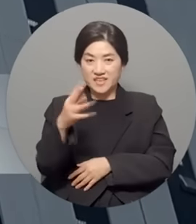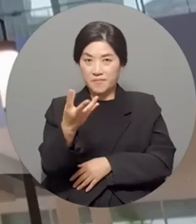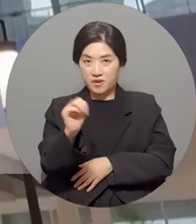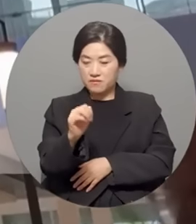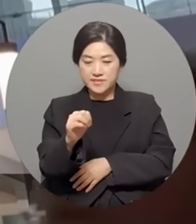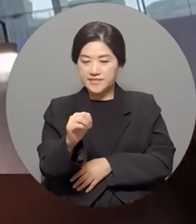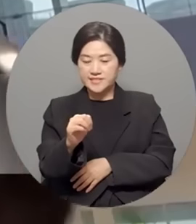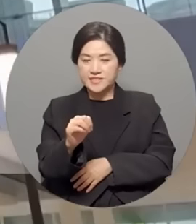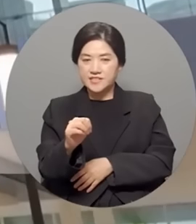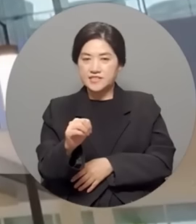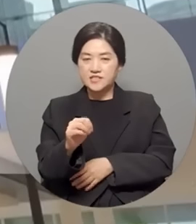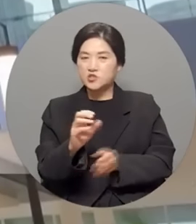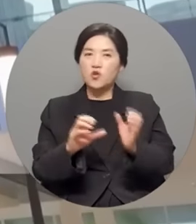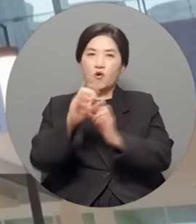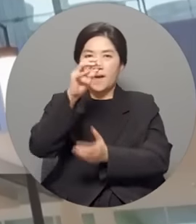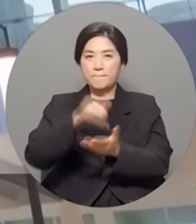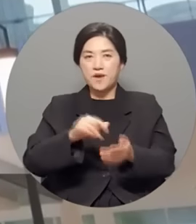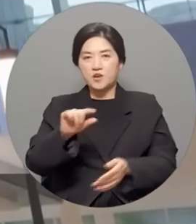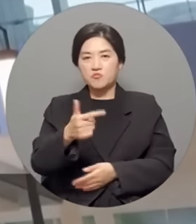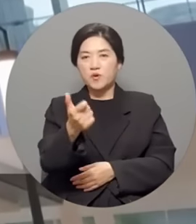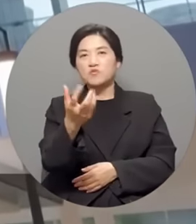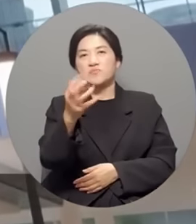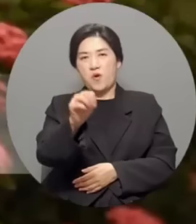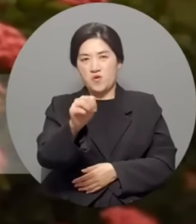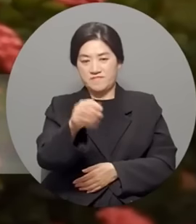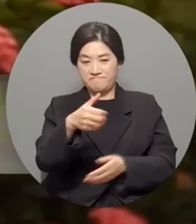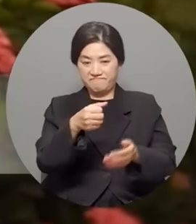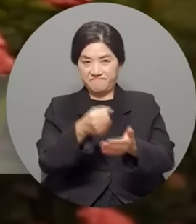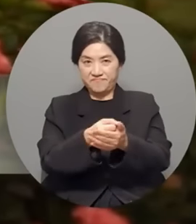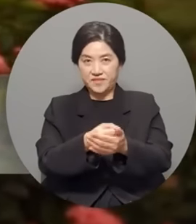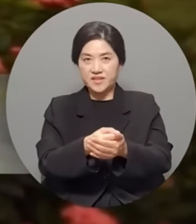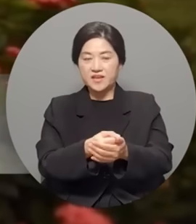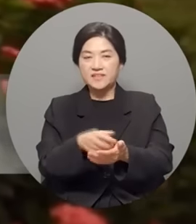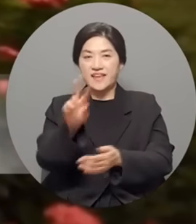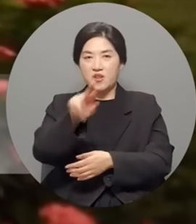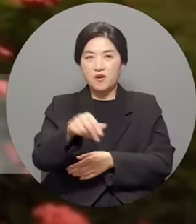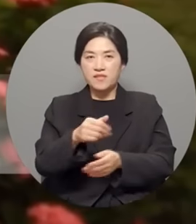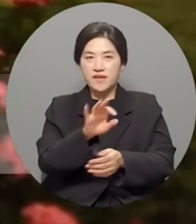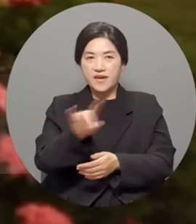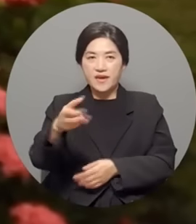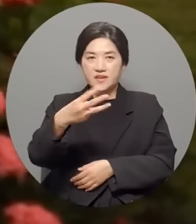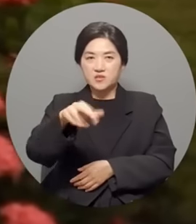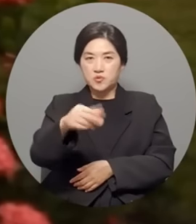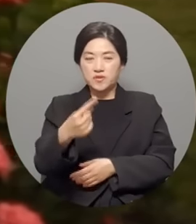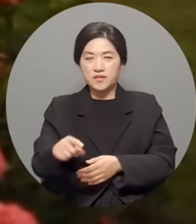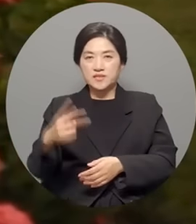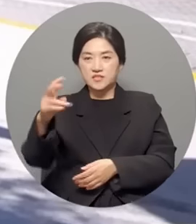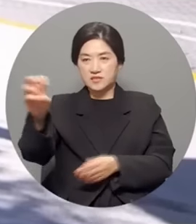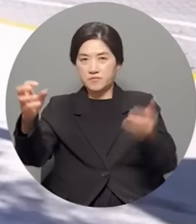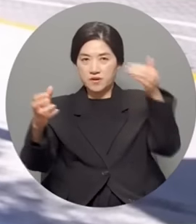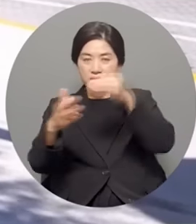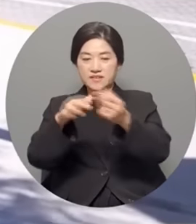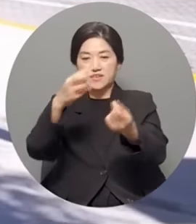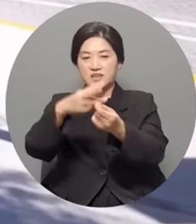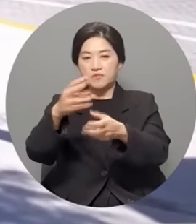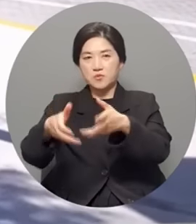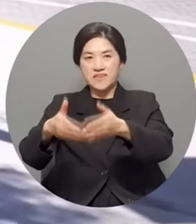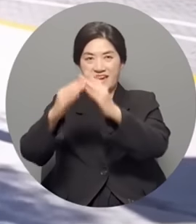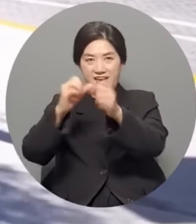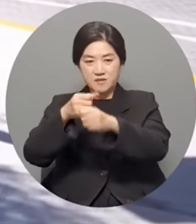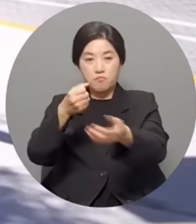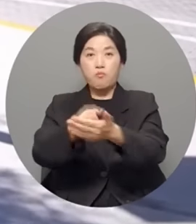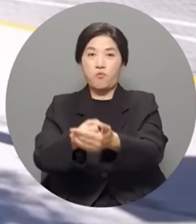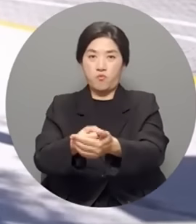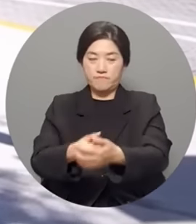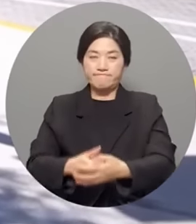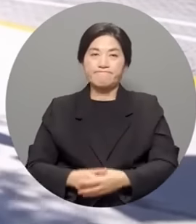달러에서 650억 달러로 증액하고 애리조나주에 오는 2030년까지 세 번째 공장을 짓기로